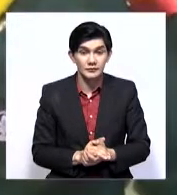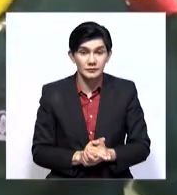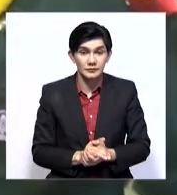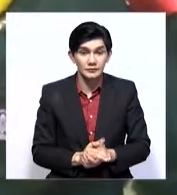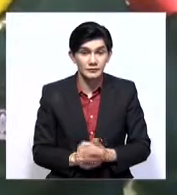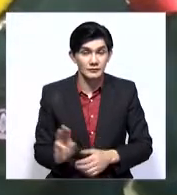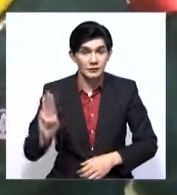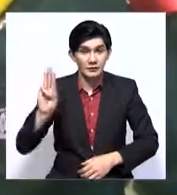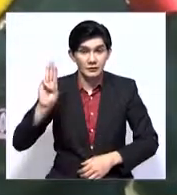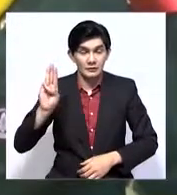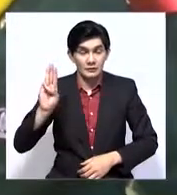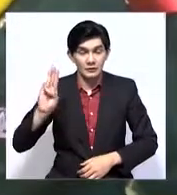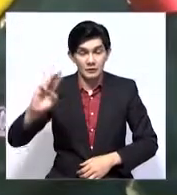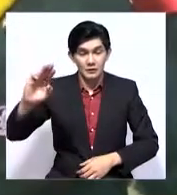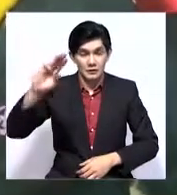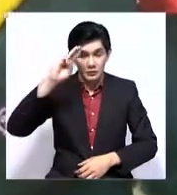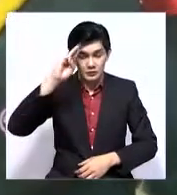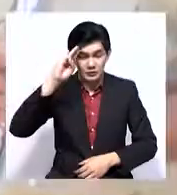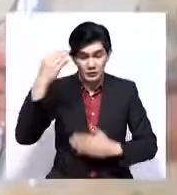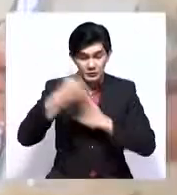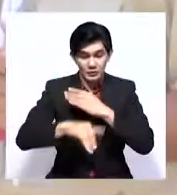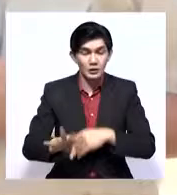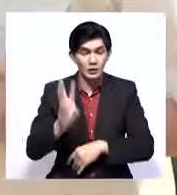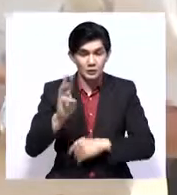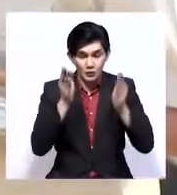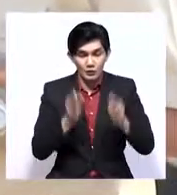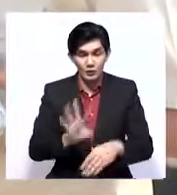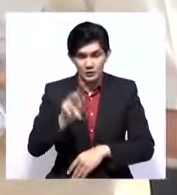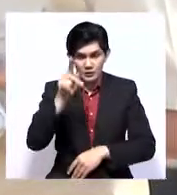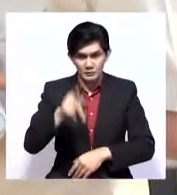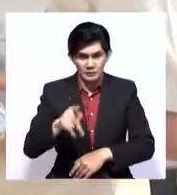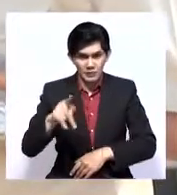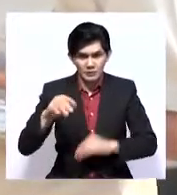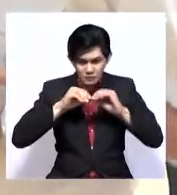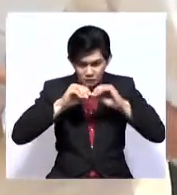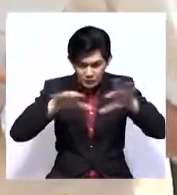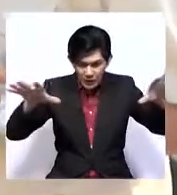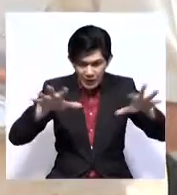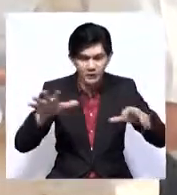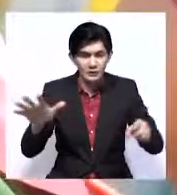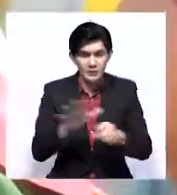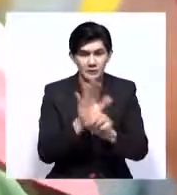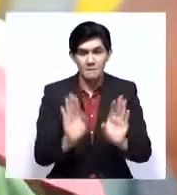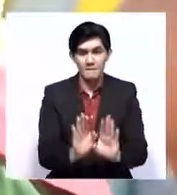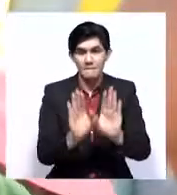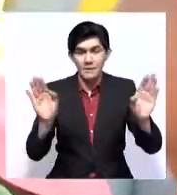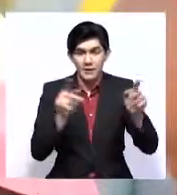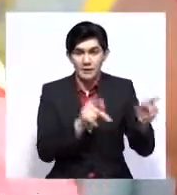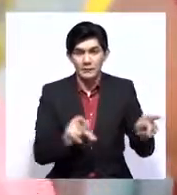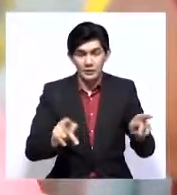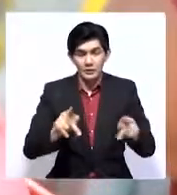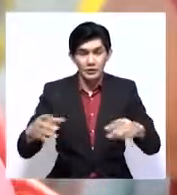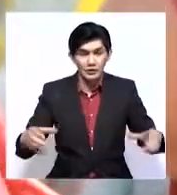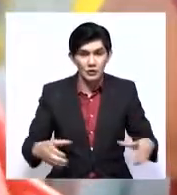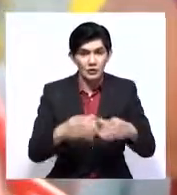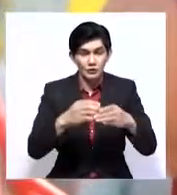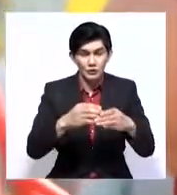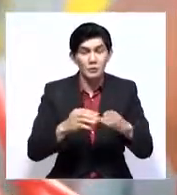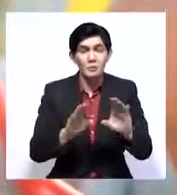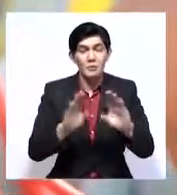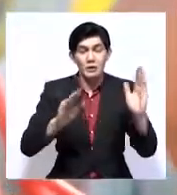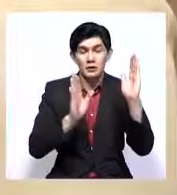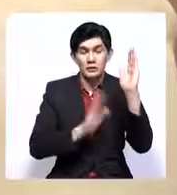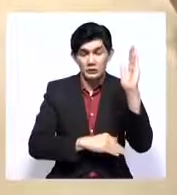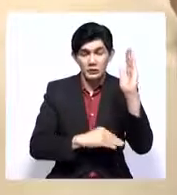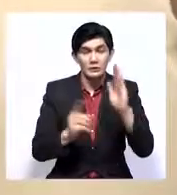เสียงการปฏิญาณของคณะลูกเสือจาก6ประเทศกว่า 4,000 คนดังกึกก้องไปทั่วบริเวณพิธีเปิดงานชุมนุมลูกเสือจังหวัดชายแดนภาคใต้ครั้ง